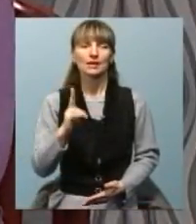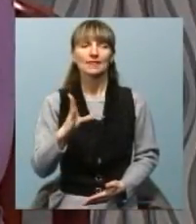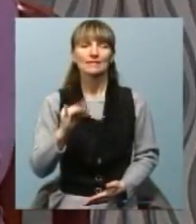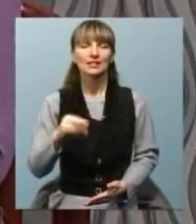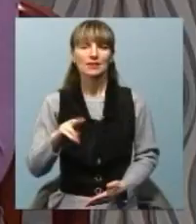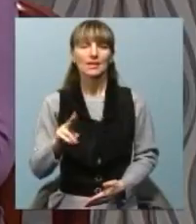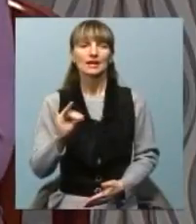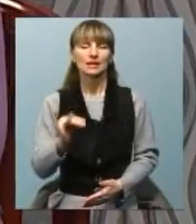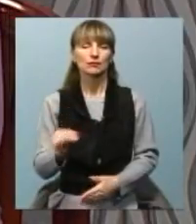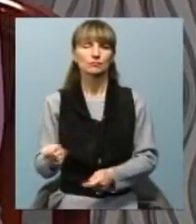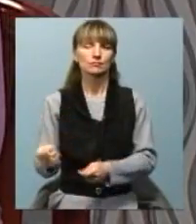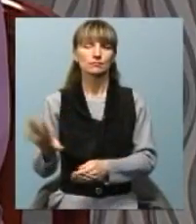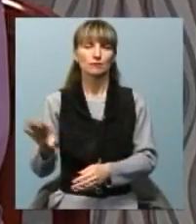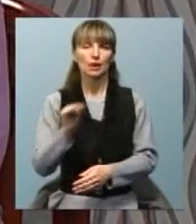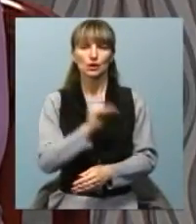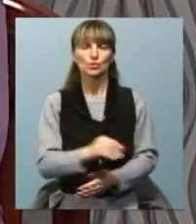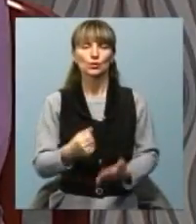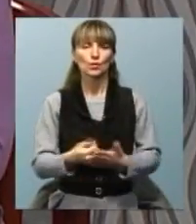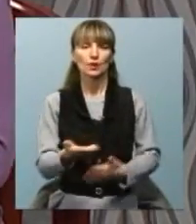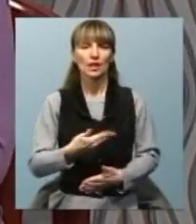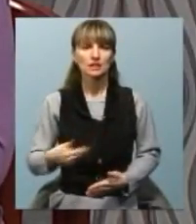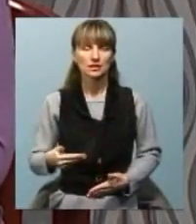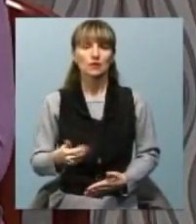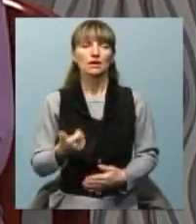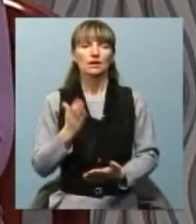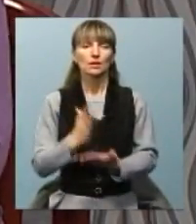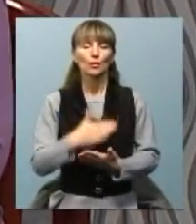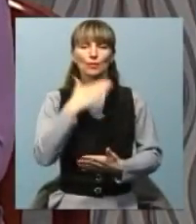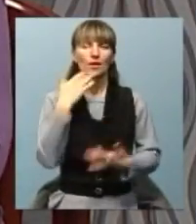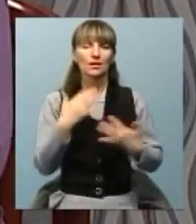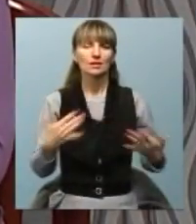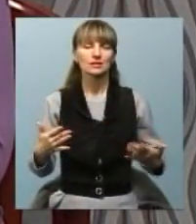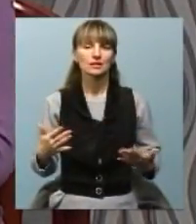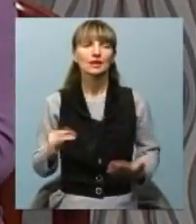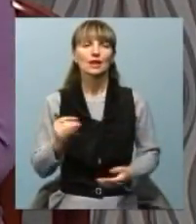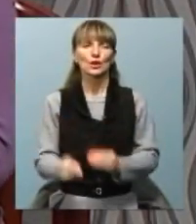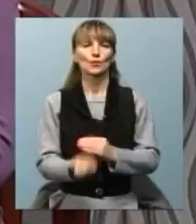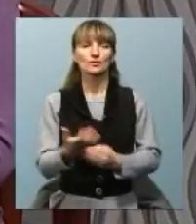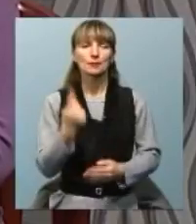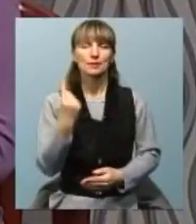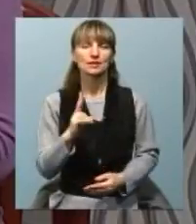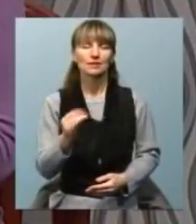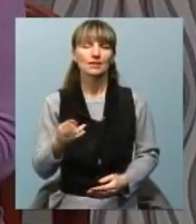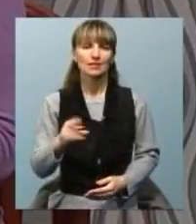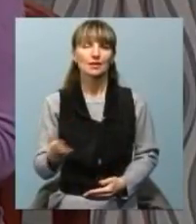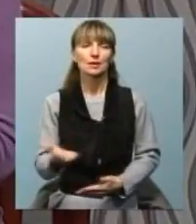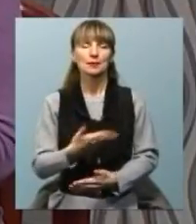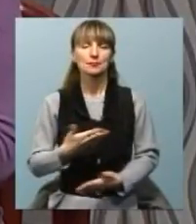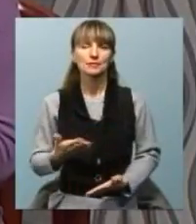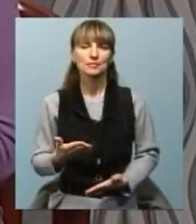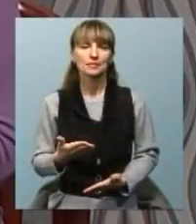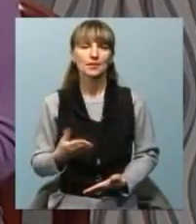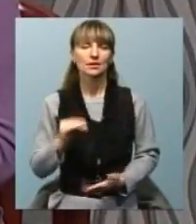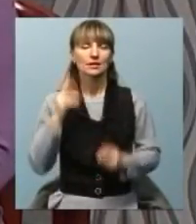перейшло і до нас. Ну, а насправді історія 1 квітня має дуже багато таких варіантів. І звідки пішло 1 квітня, ми навіть